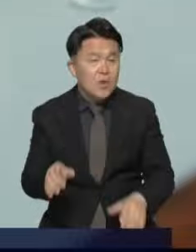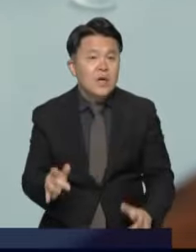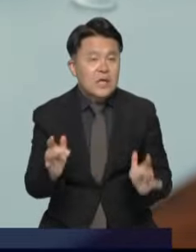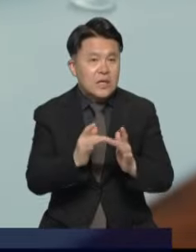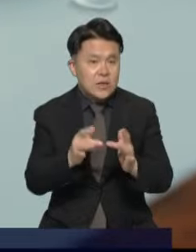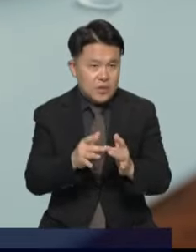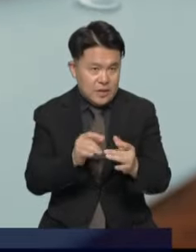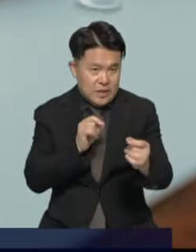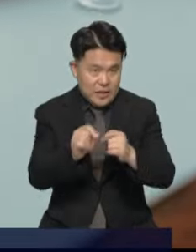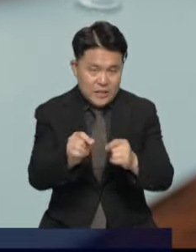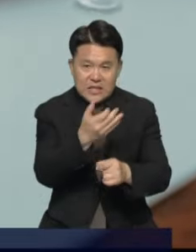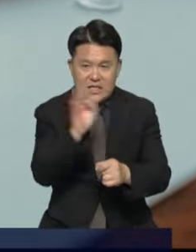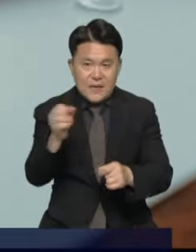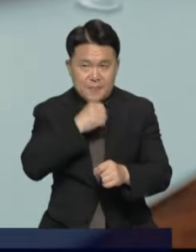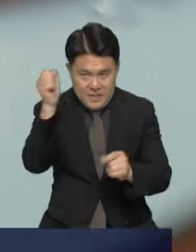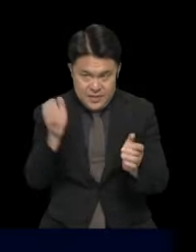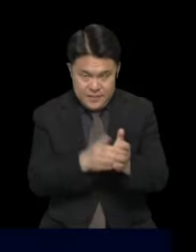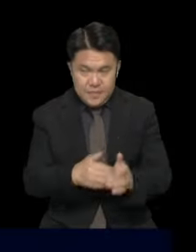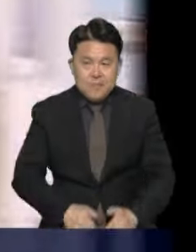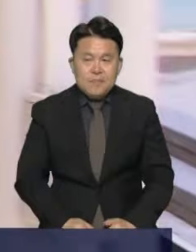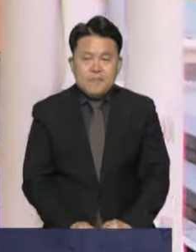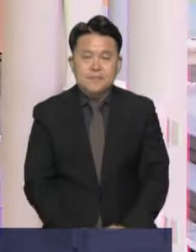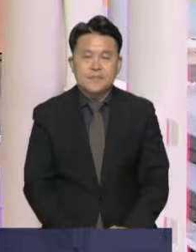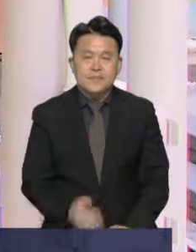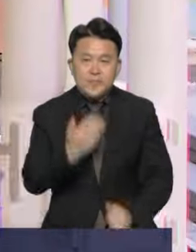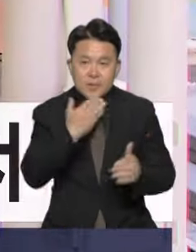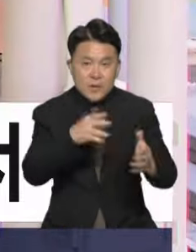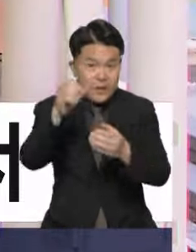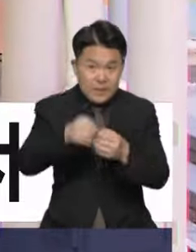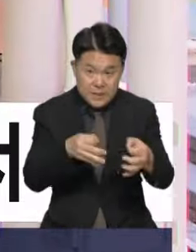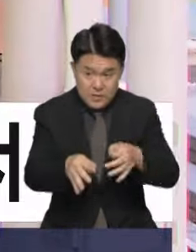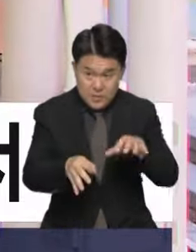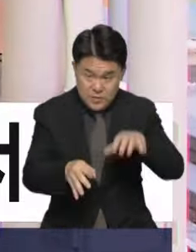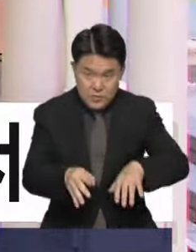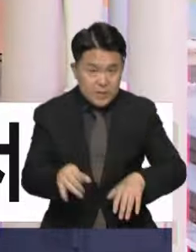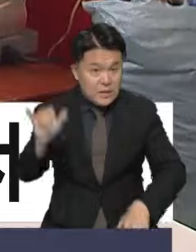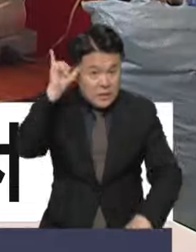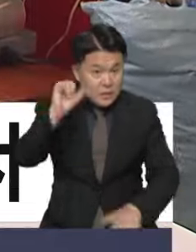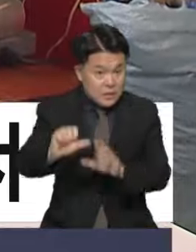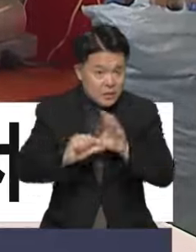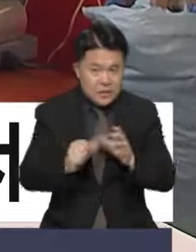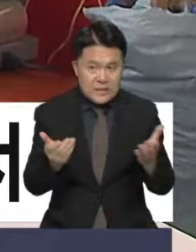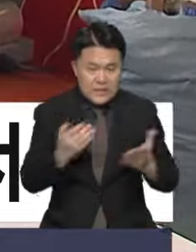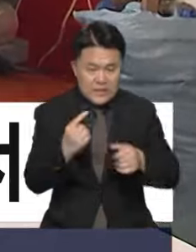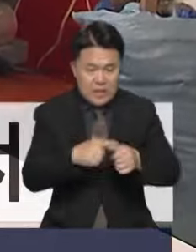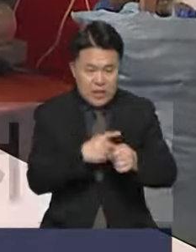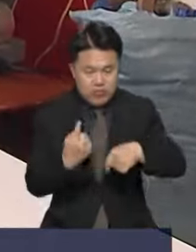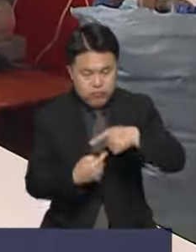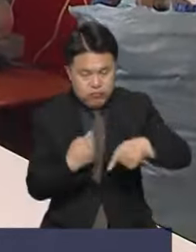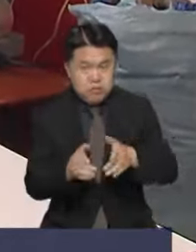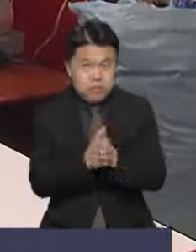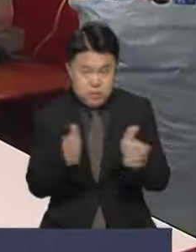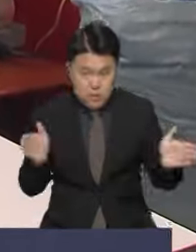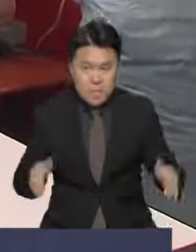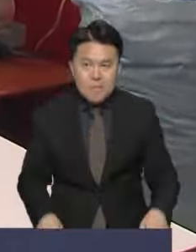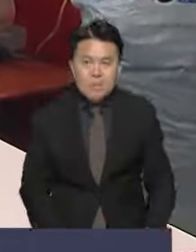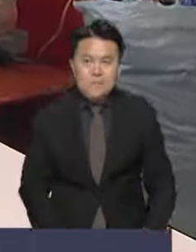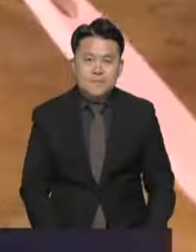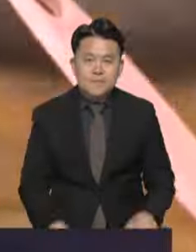품질 인증을 획득했습니다. 경기도 전통시장이 AI를 활용한 업무 자동화에 나섰습니다.